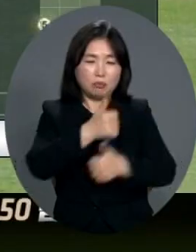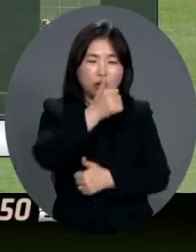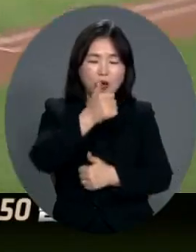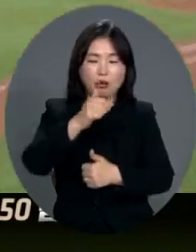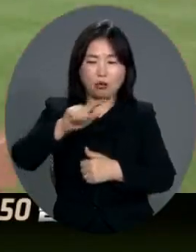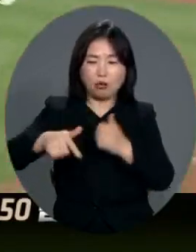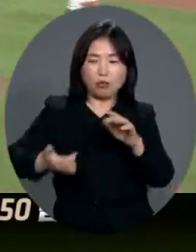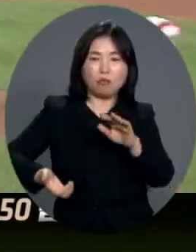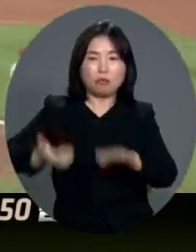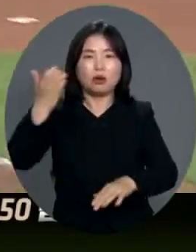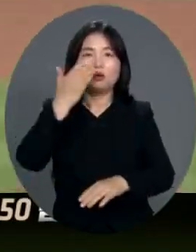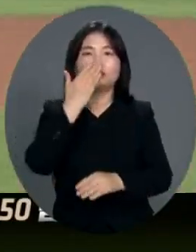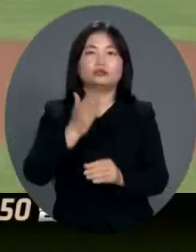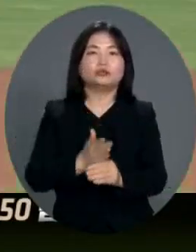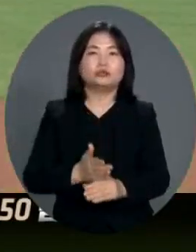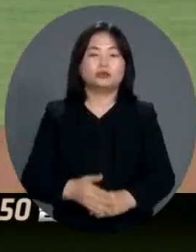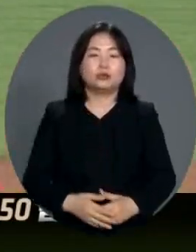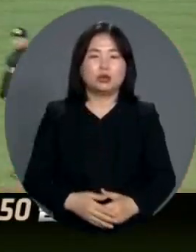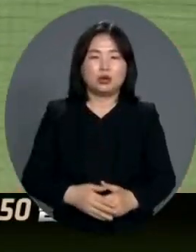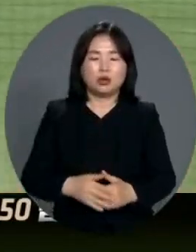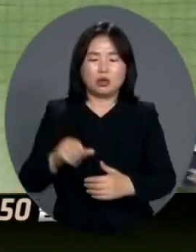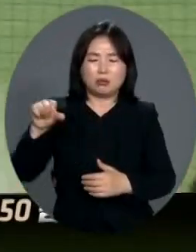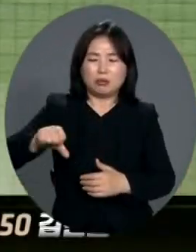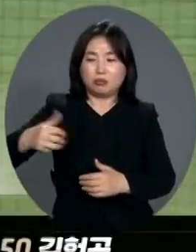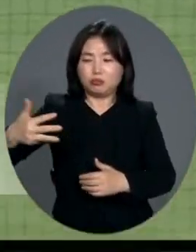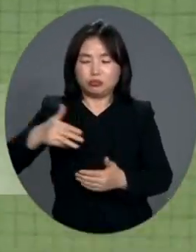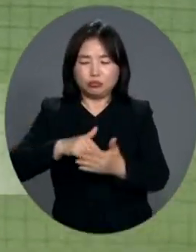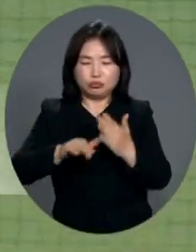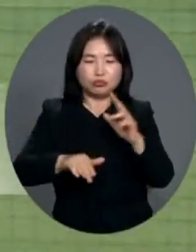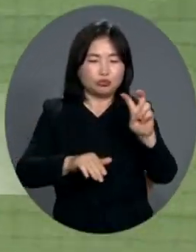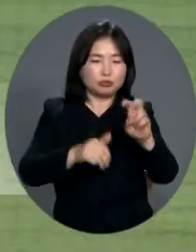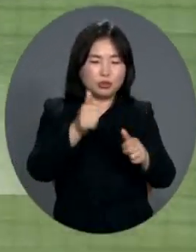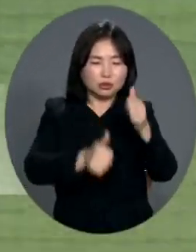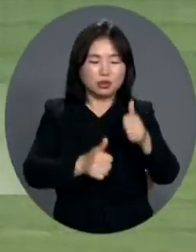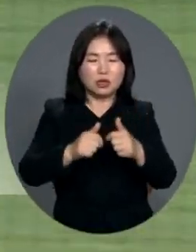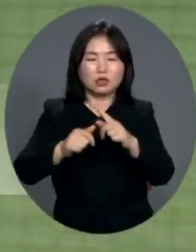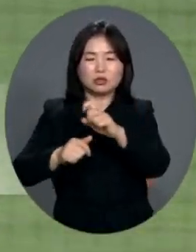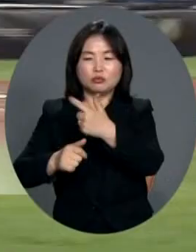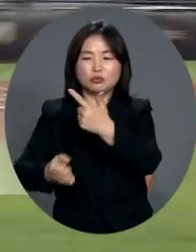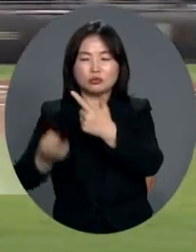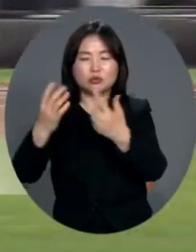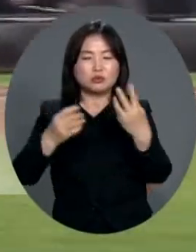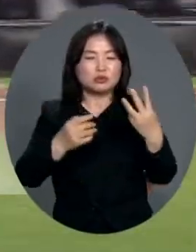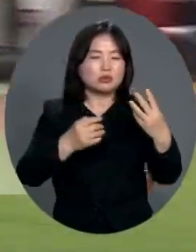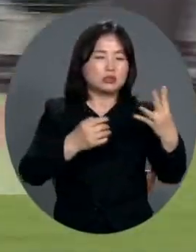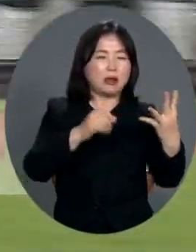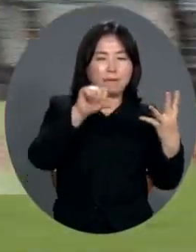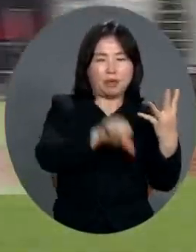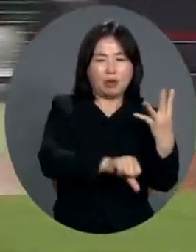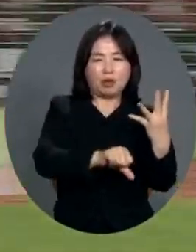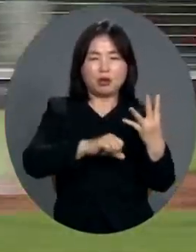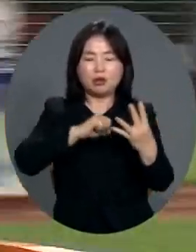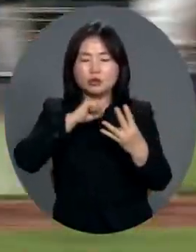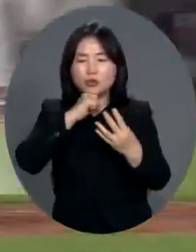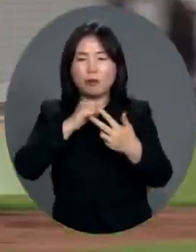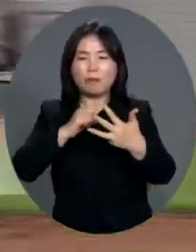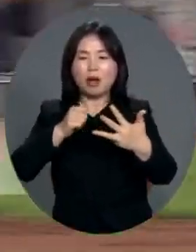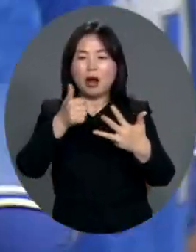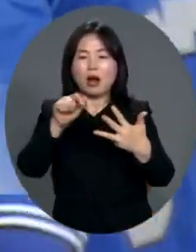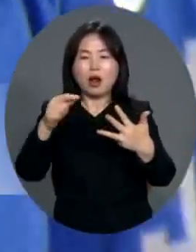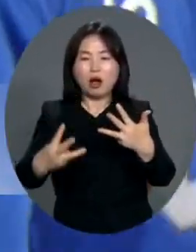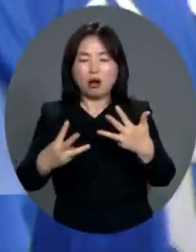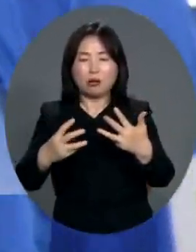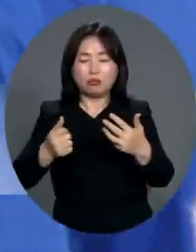팀은 달라졌습니다. 8연패 뒤 펼쳐진 20경기에서 16승 4패. 승률 8할로 리그에서